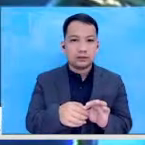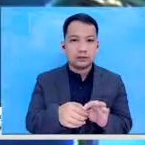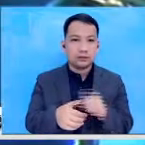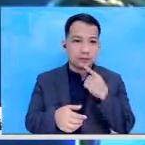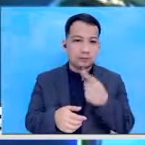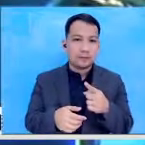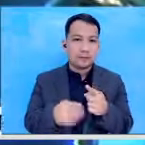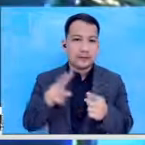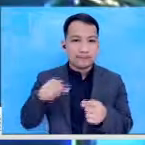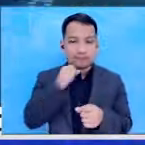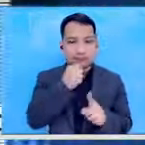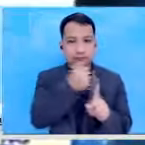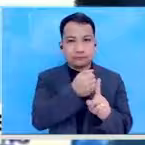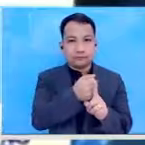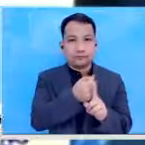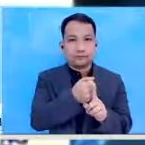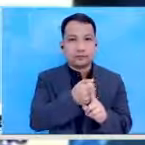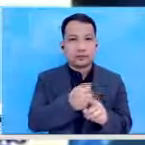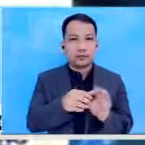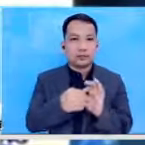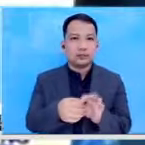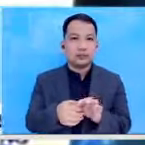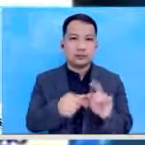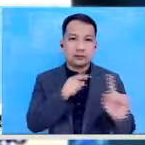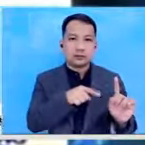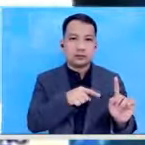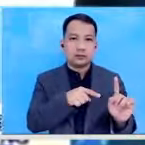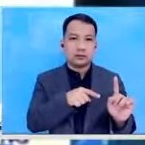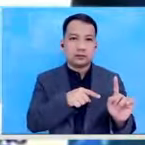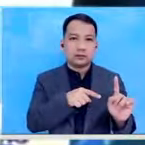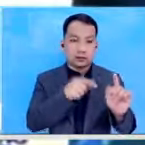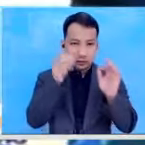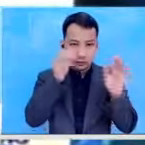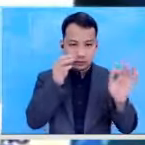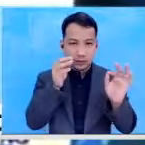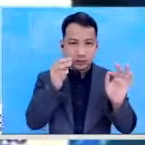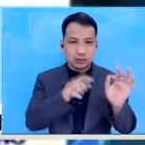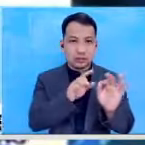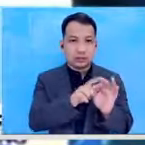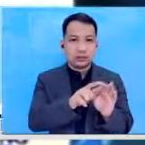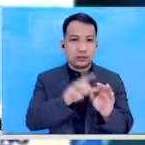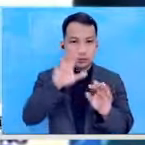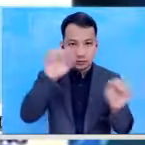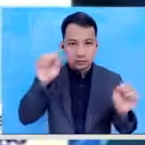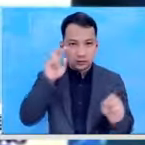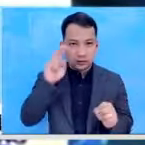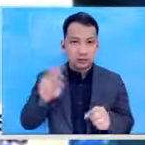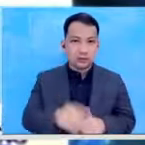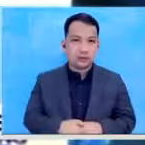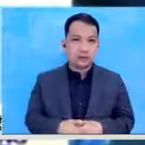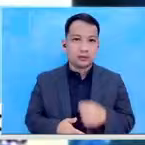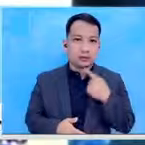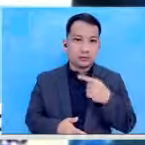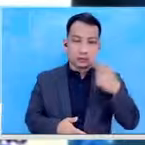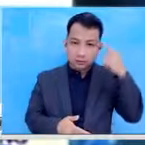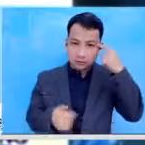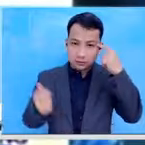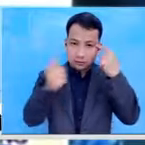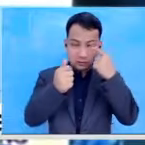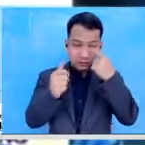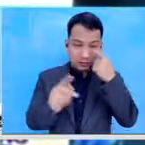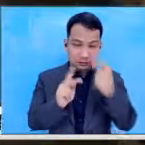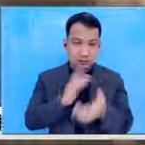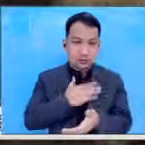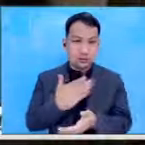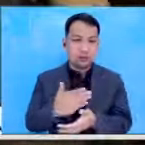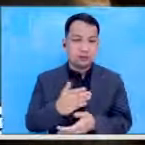Duterte ang first couple. Tinawag na bangag at drogista ni Duterte si PBBM habang utak daw ng People's Initiative ang